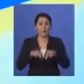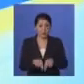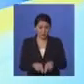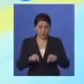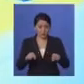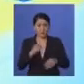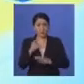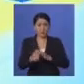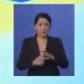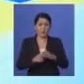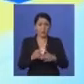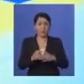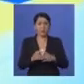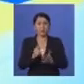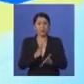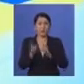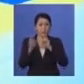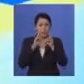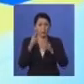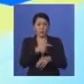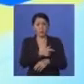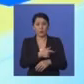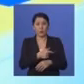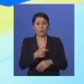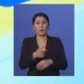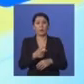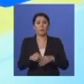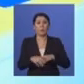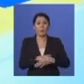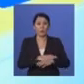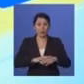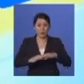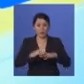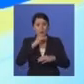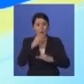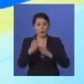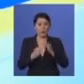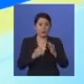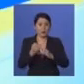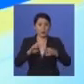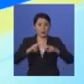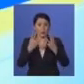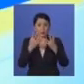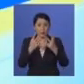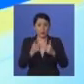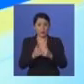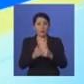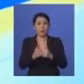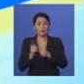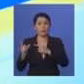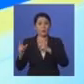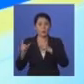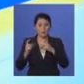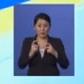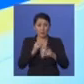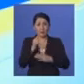Хабарымызды жалғастырамыз. Петропавл қалалық мәслихат сессиясында депутаттар қоғамда көп талқыланып жүрген мәселелерді қарастырды. Оның ішінде